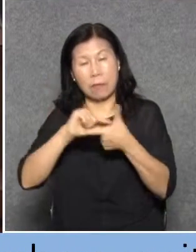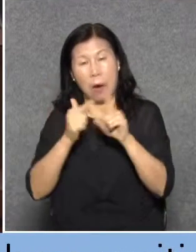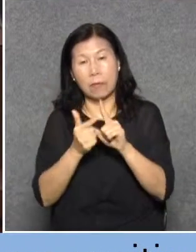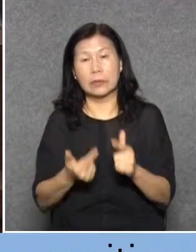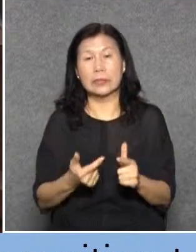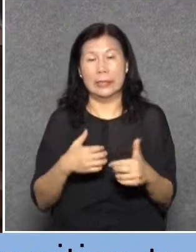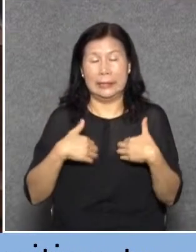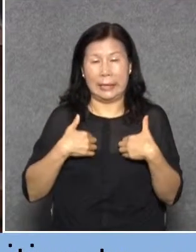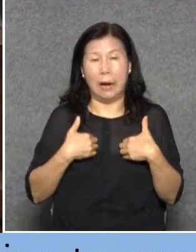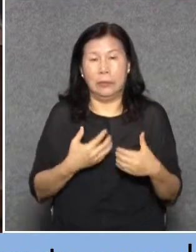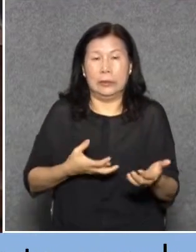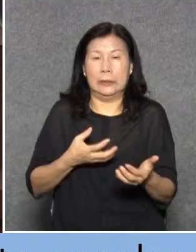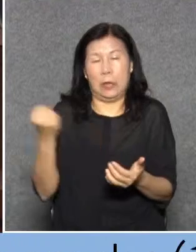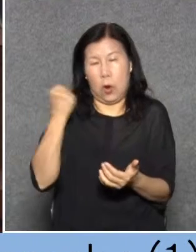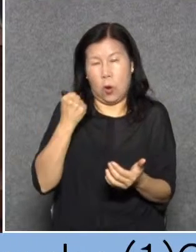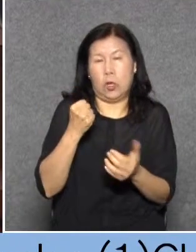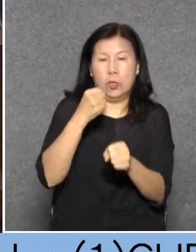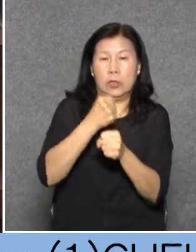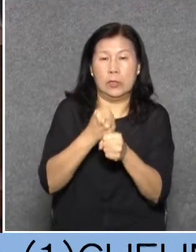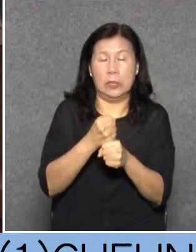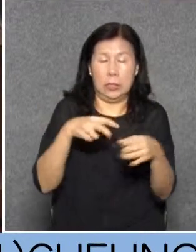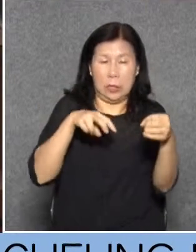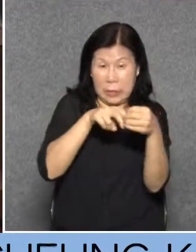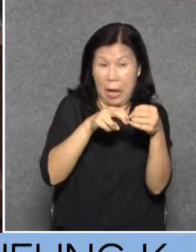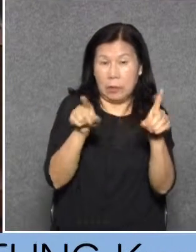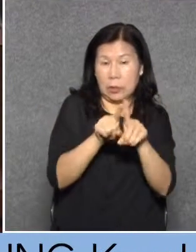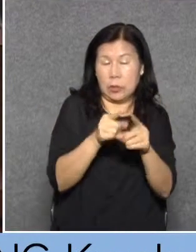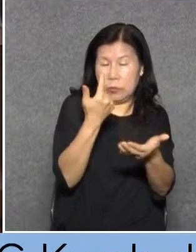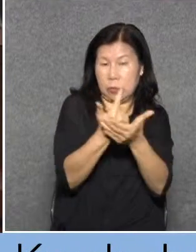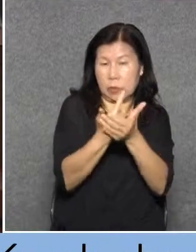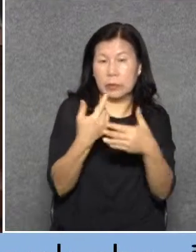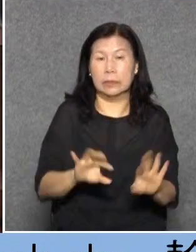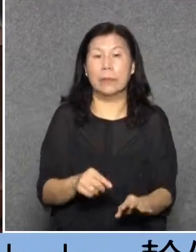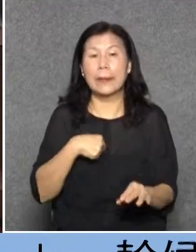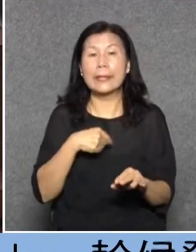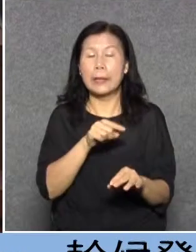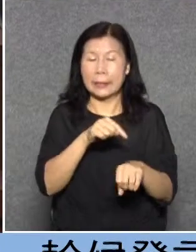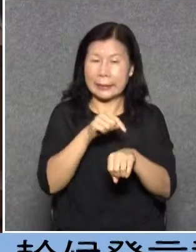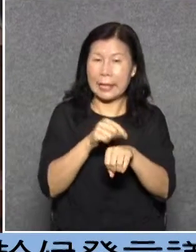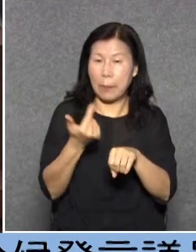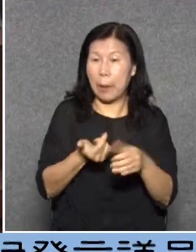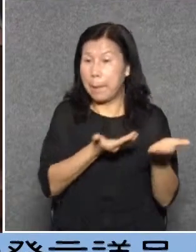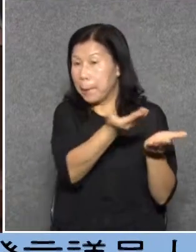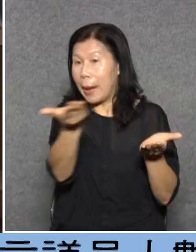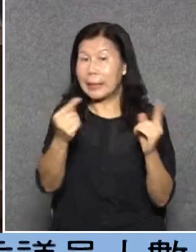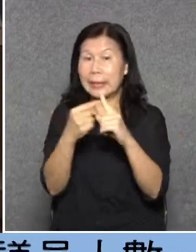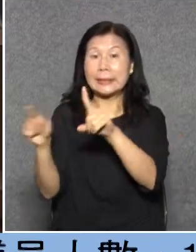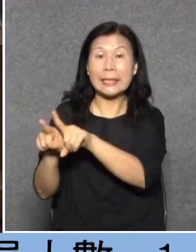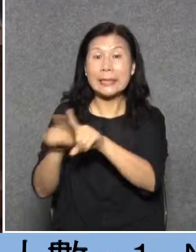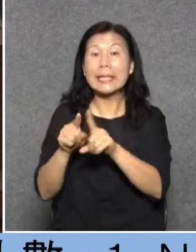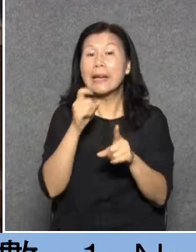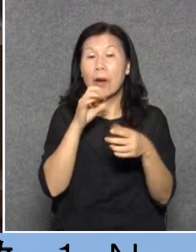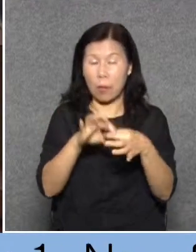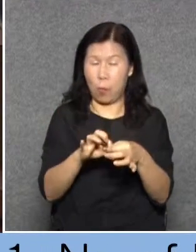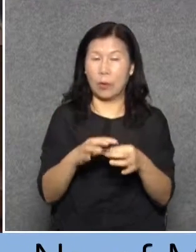臨急真的要抱佛腳的，埋沒一腳是最重要的，我們需要多少空間和時間，讓大家再就有關那幾個所